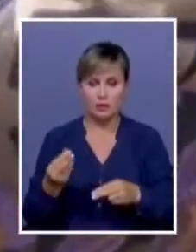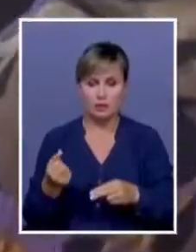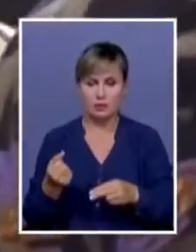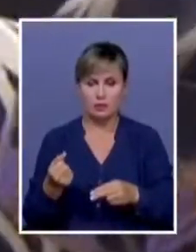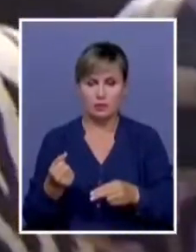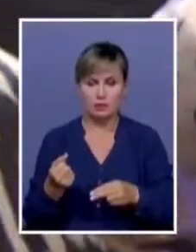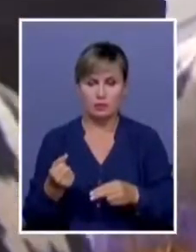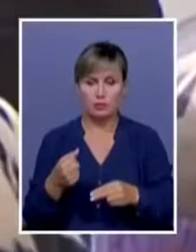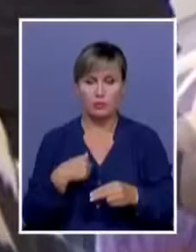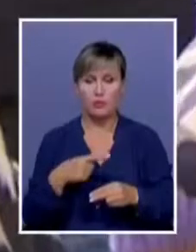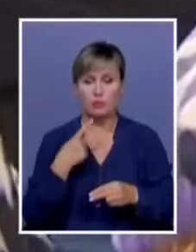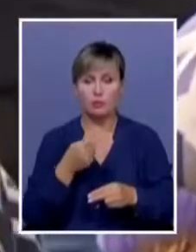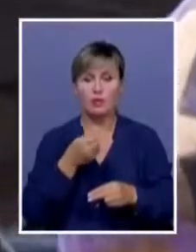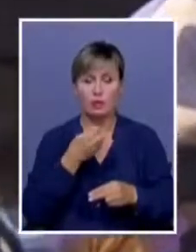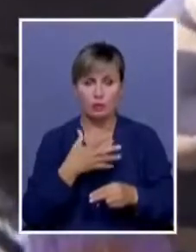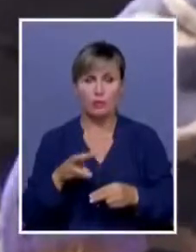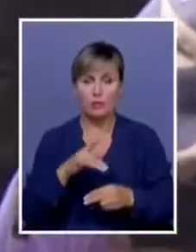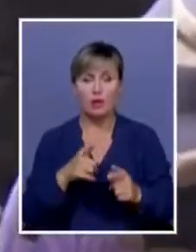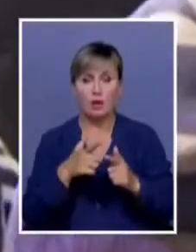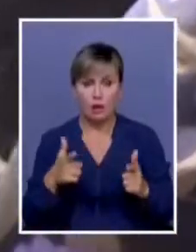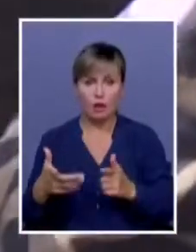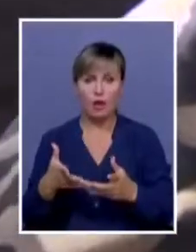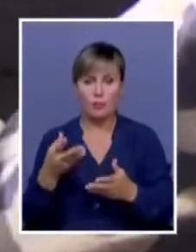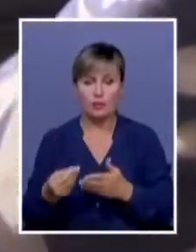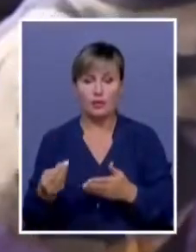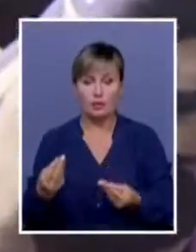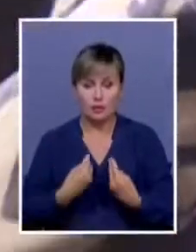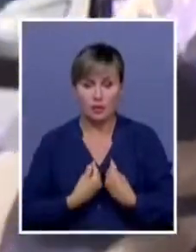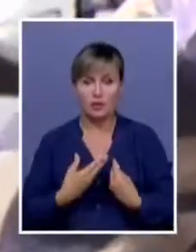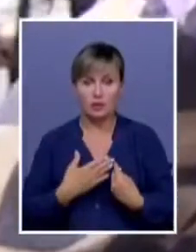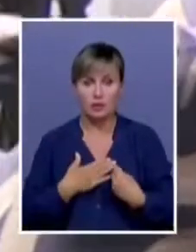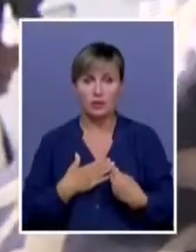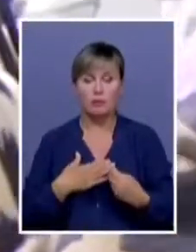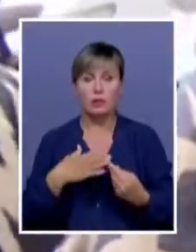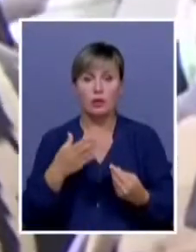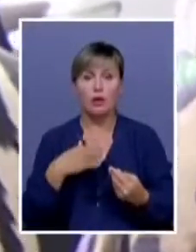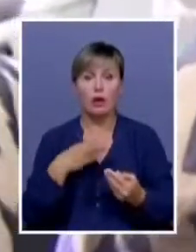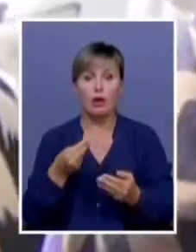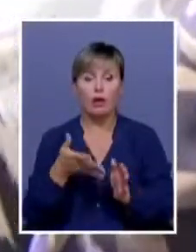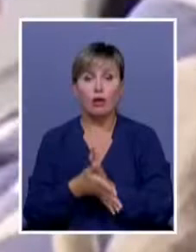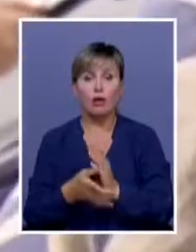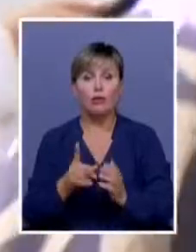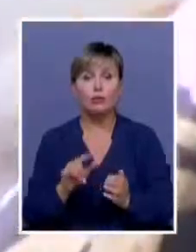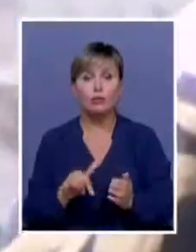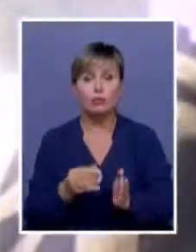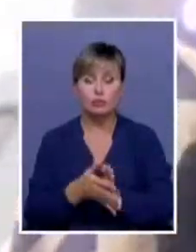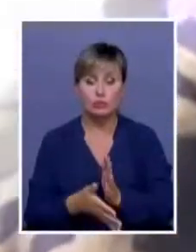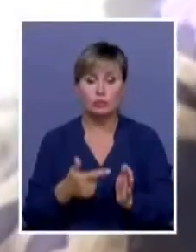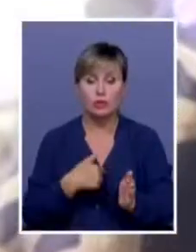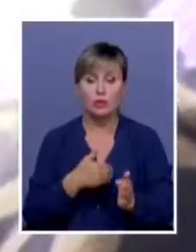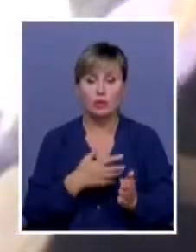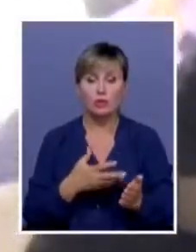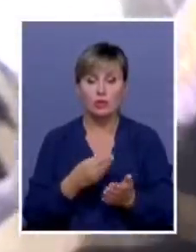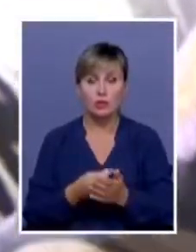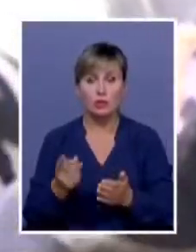Мы говорим: хорошо, мы готовы вам оплатить, но вы нам дайте расклад, на что мы должны заплатить. Мы хотим взять и